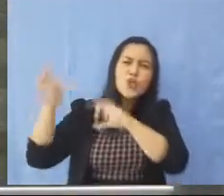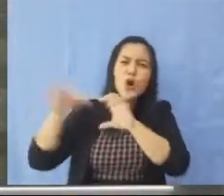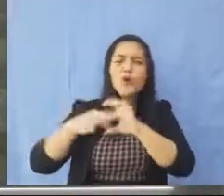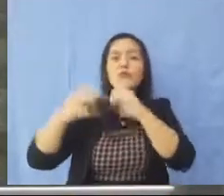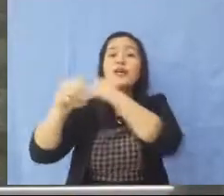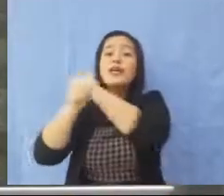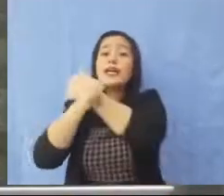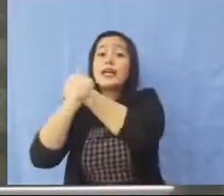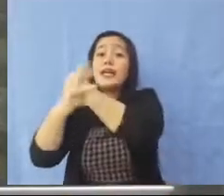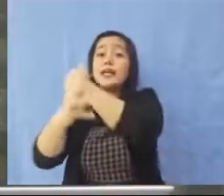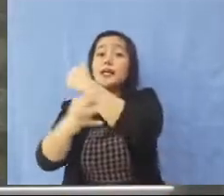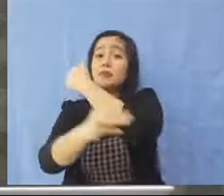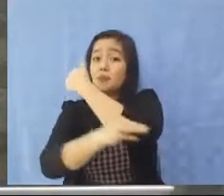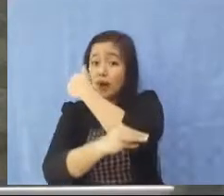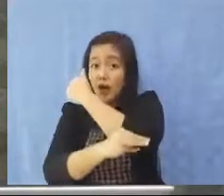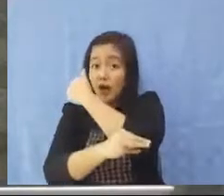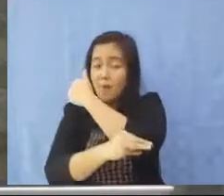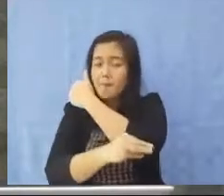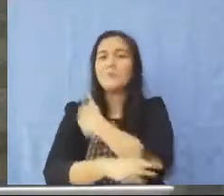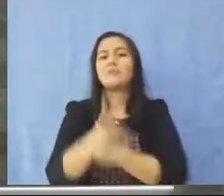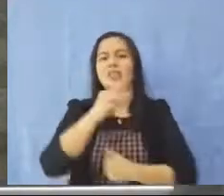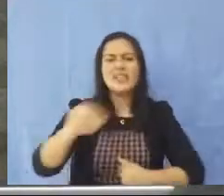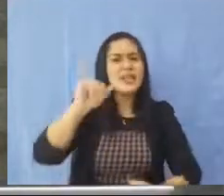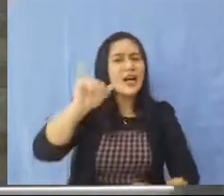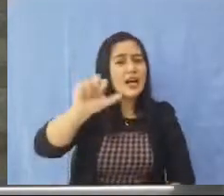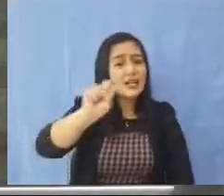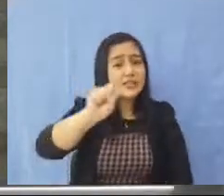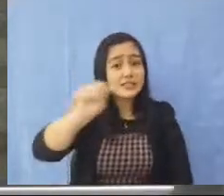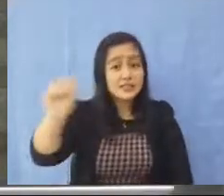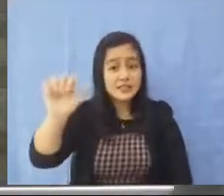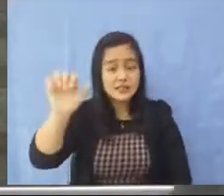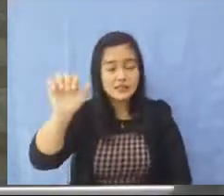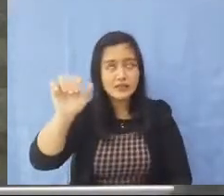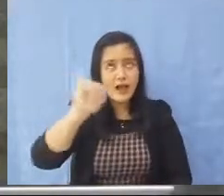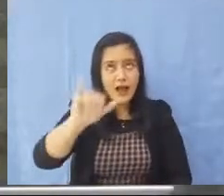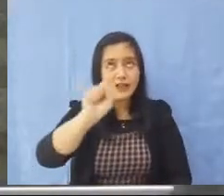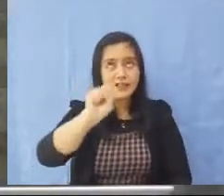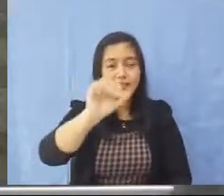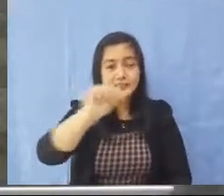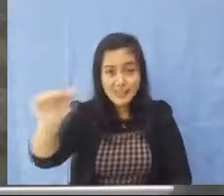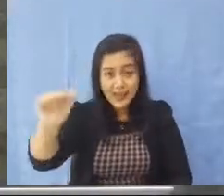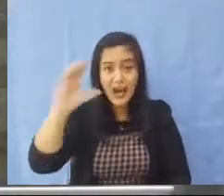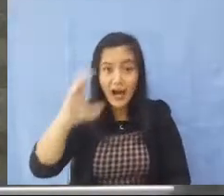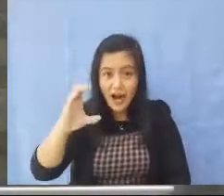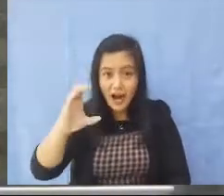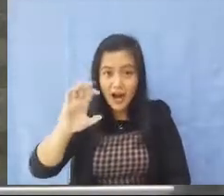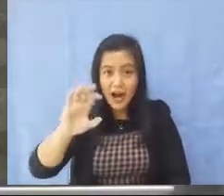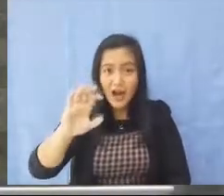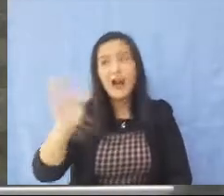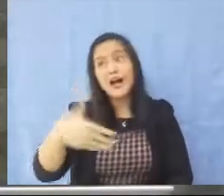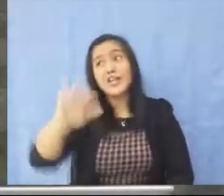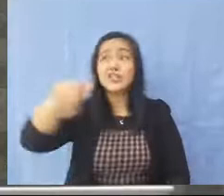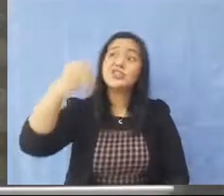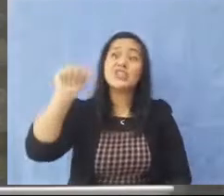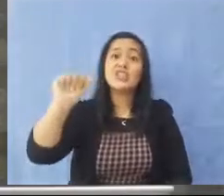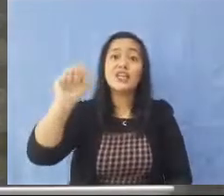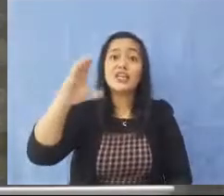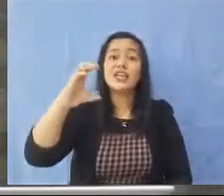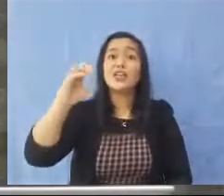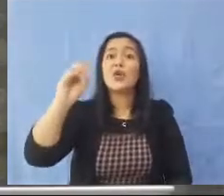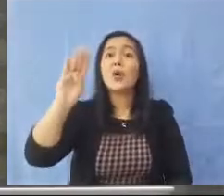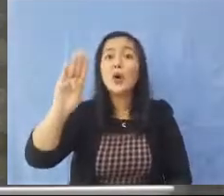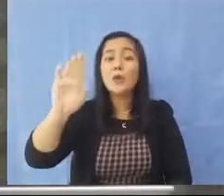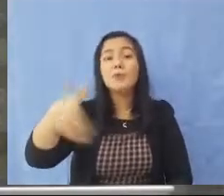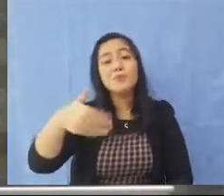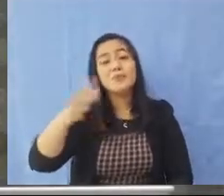sino sila Isaac, sino sila si Jacob, si Esau, si Joseph, nababanggit po yan. Kaya nga di